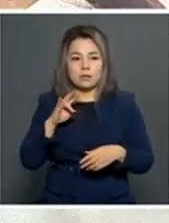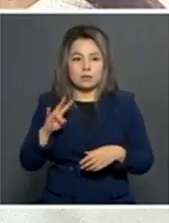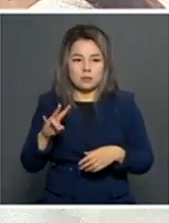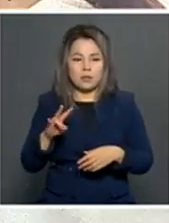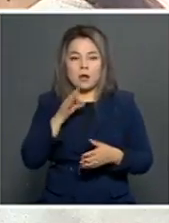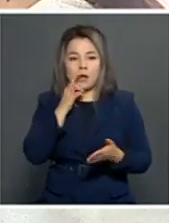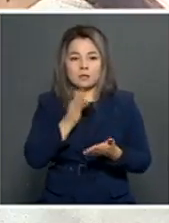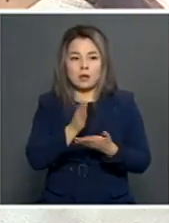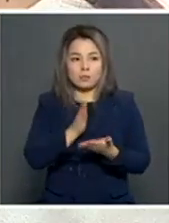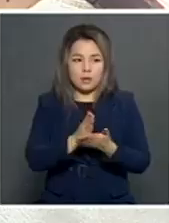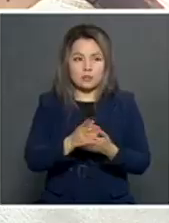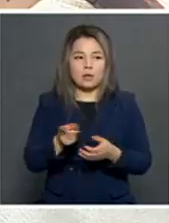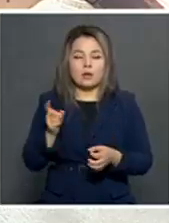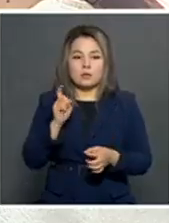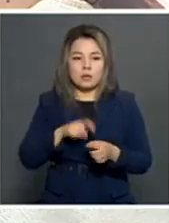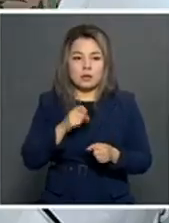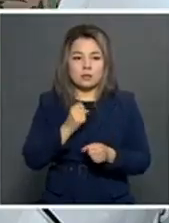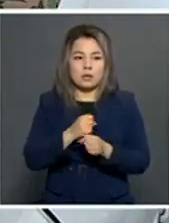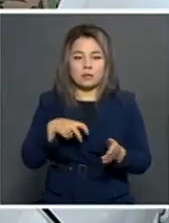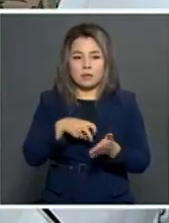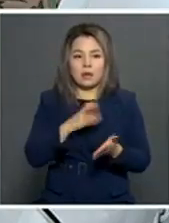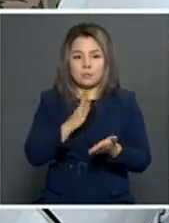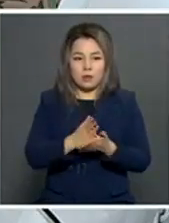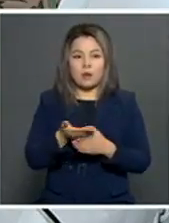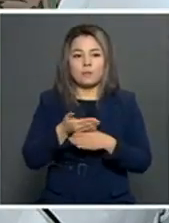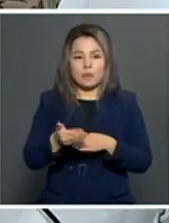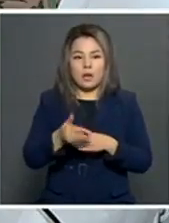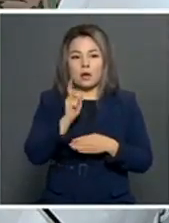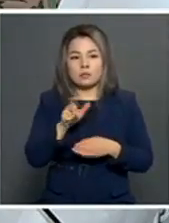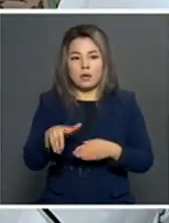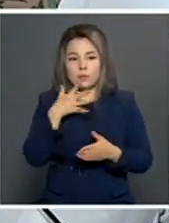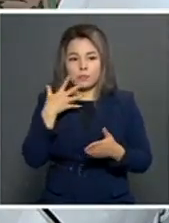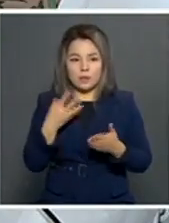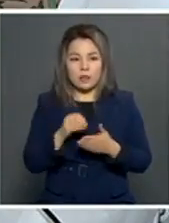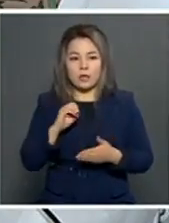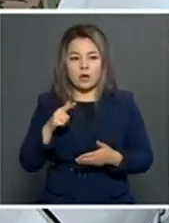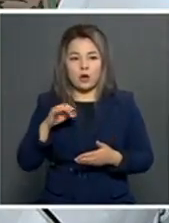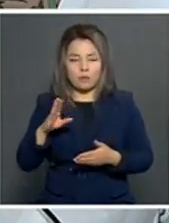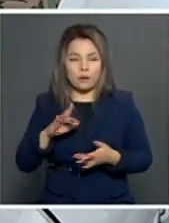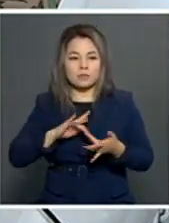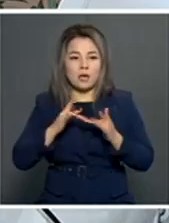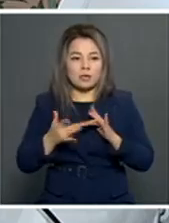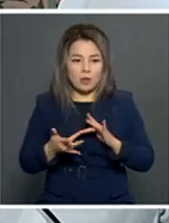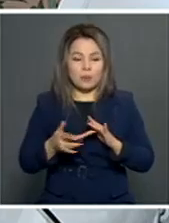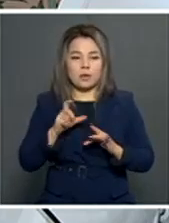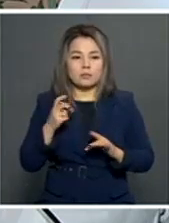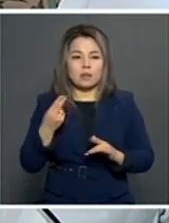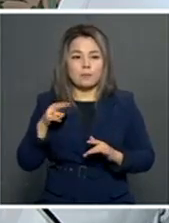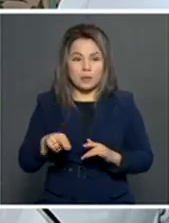айтады. Біз регистрацияны жасаймыз. Содан кейін халық ЕГОВ сайтпен